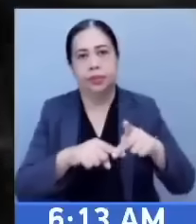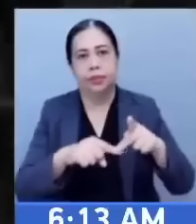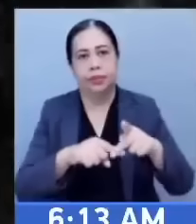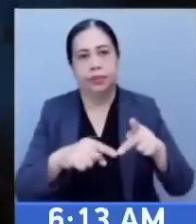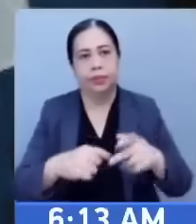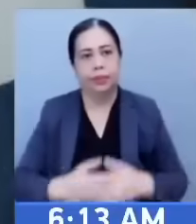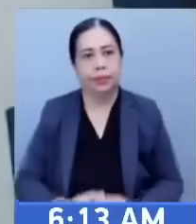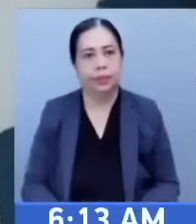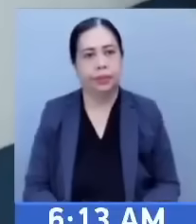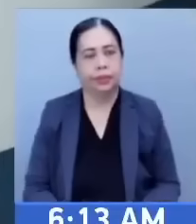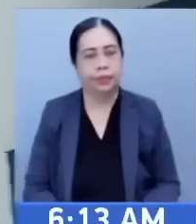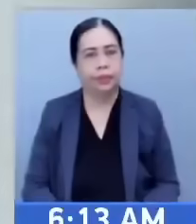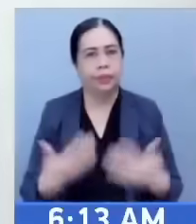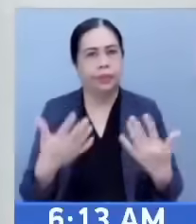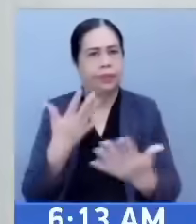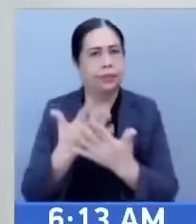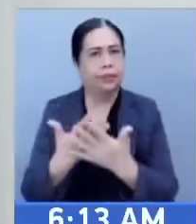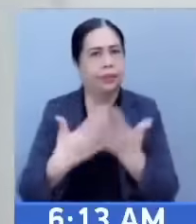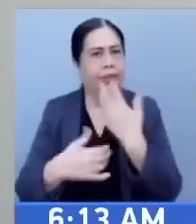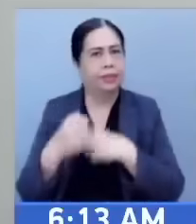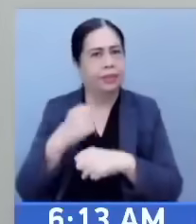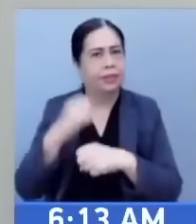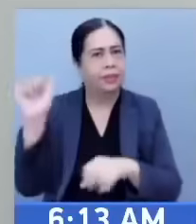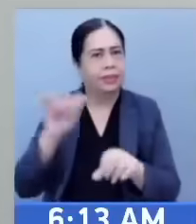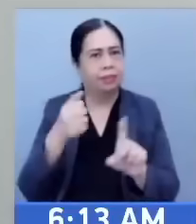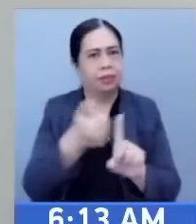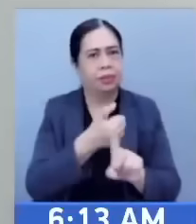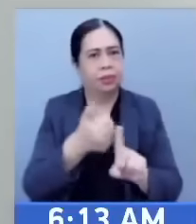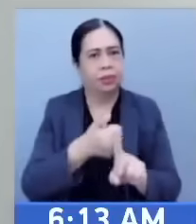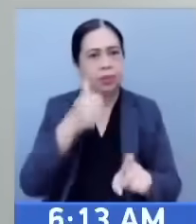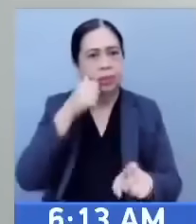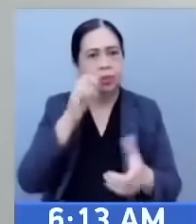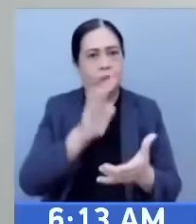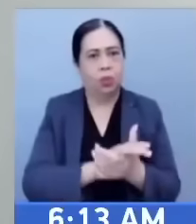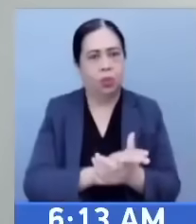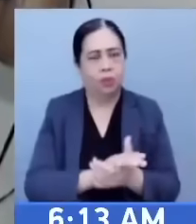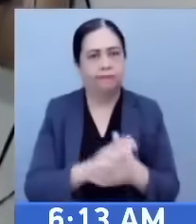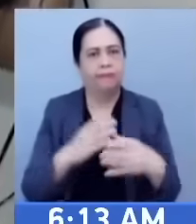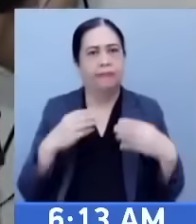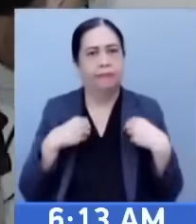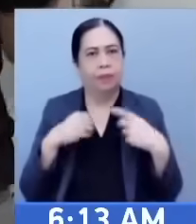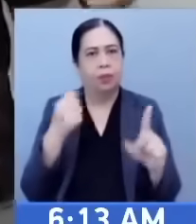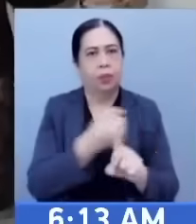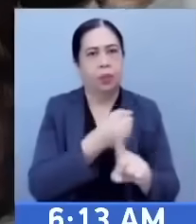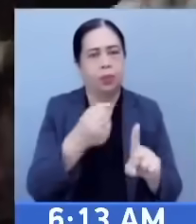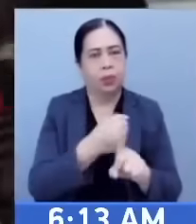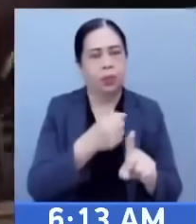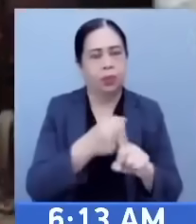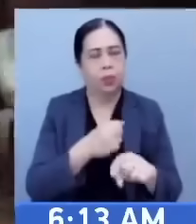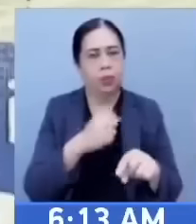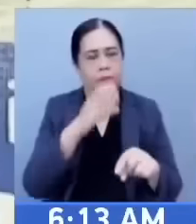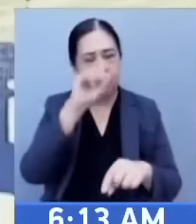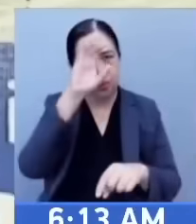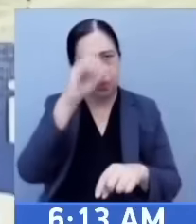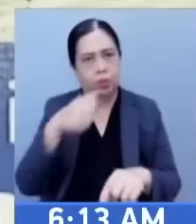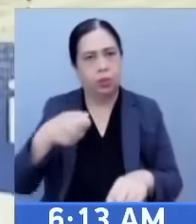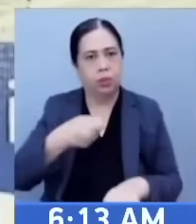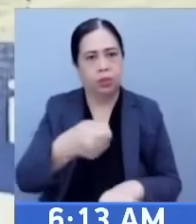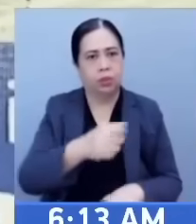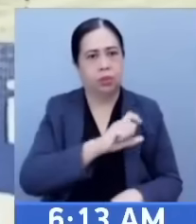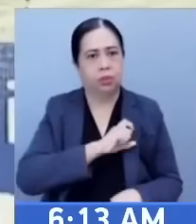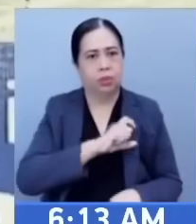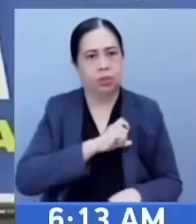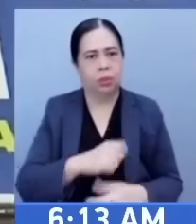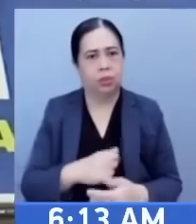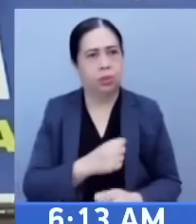nakaraang taon dahil sa pambubugbog sa kanyang asawa. Aminado siyang binugbog niya ang biktima at sinaksak ang pulis. Hindi ko po